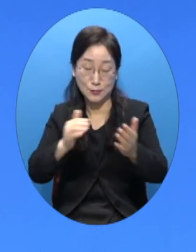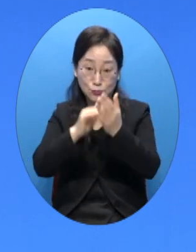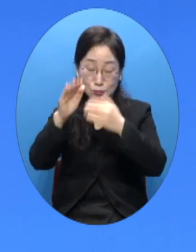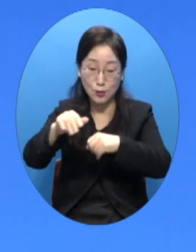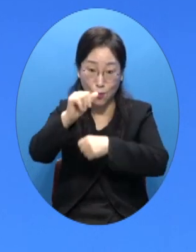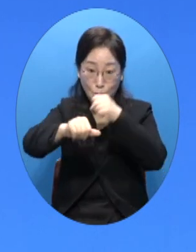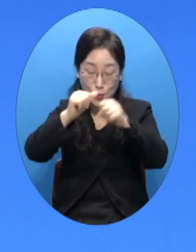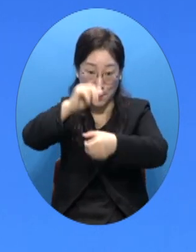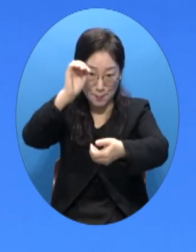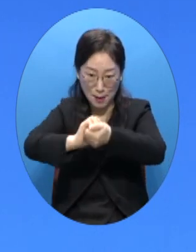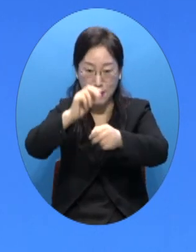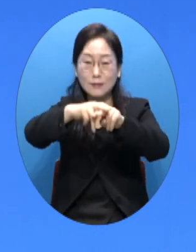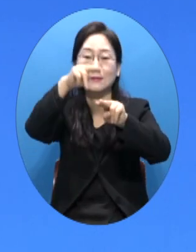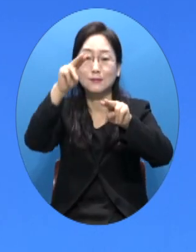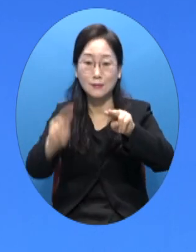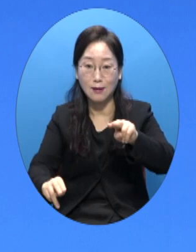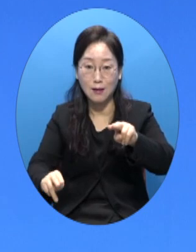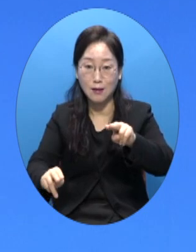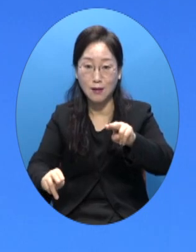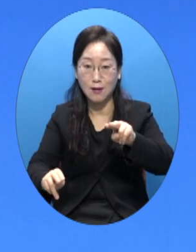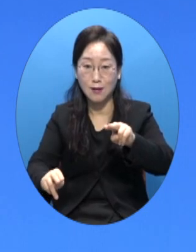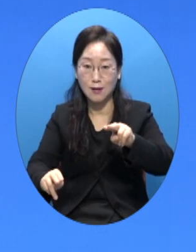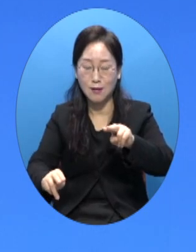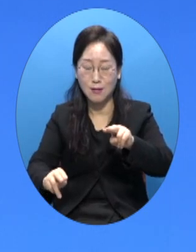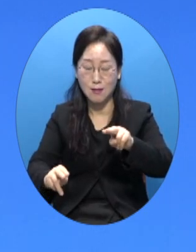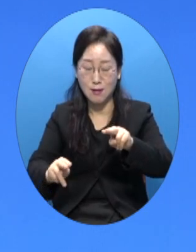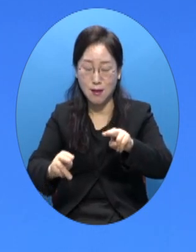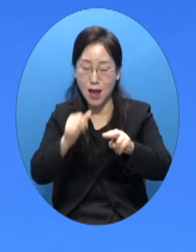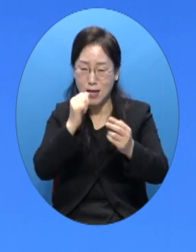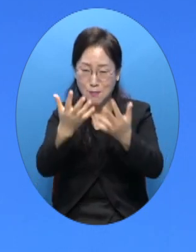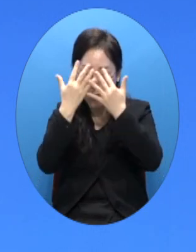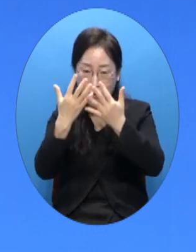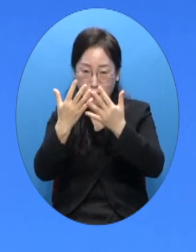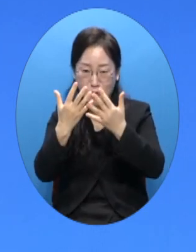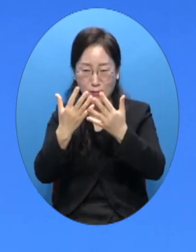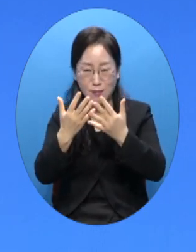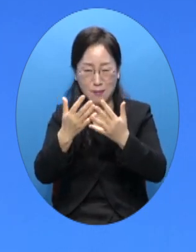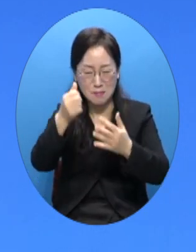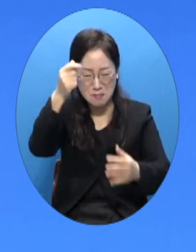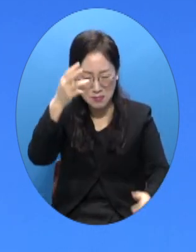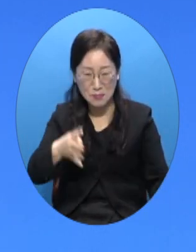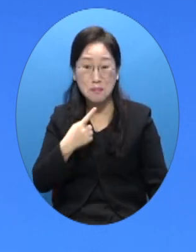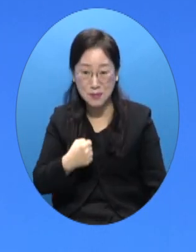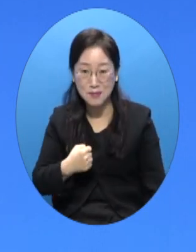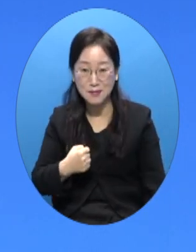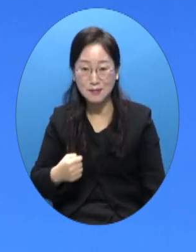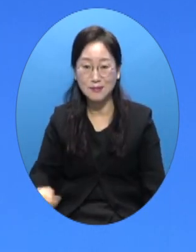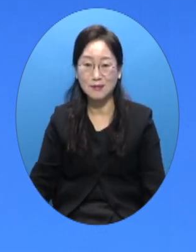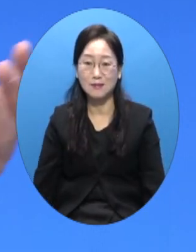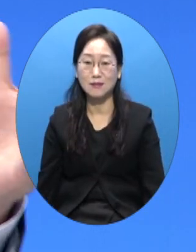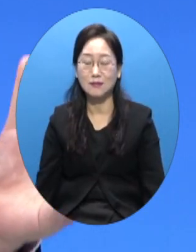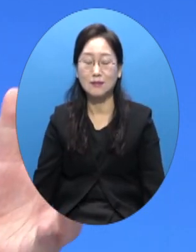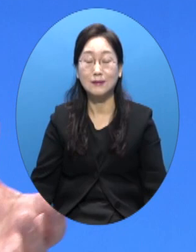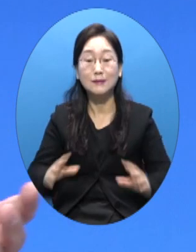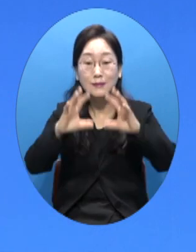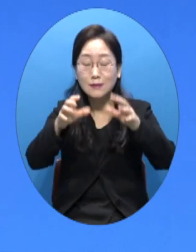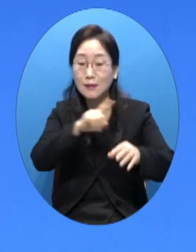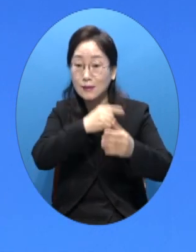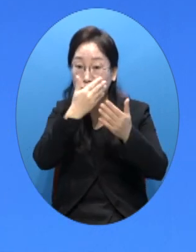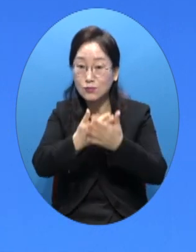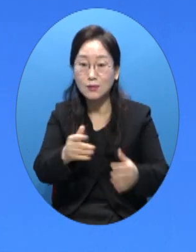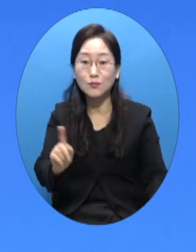정점에서 내려와서 모든 사람이 다 어려움을 겪는 것을 우리가 보았습니다 이서 가장 소중한